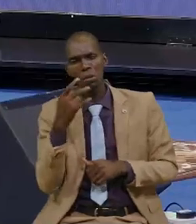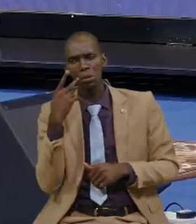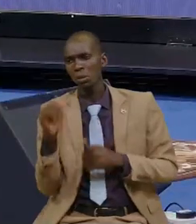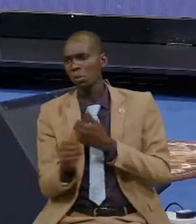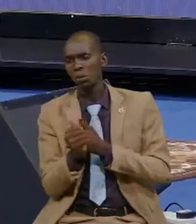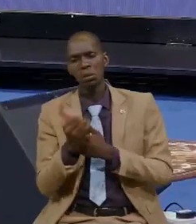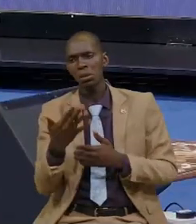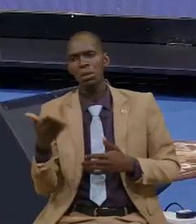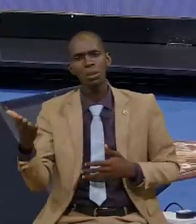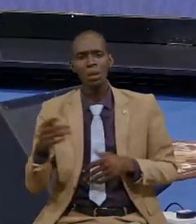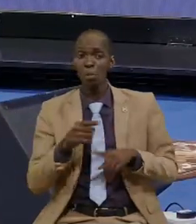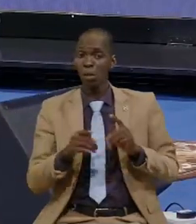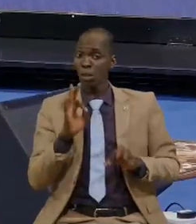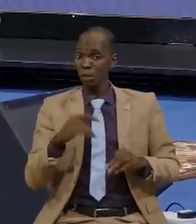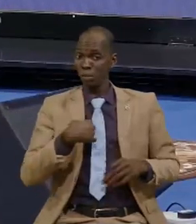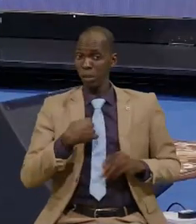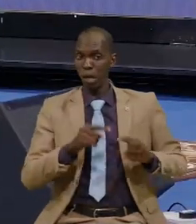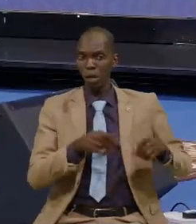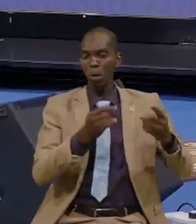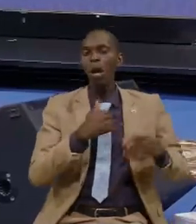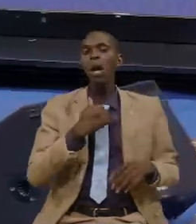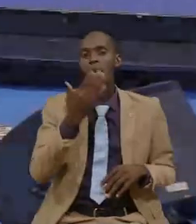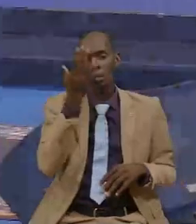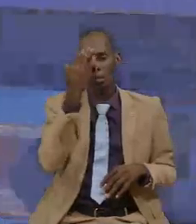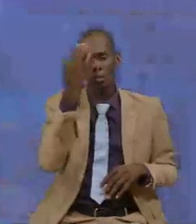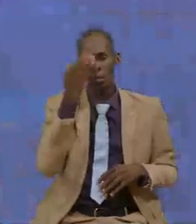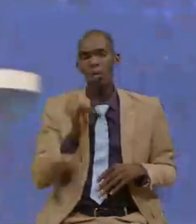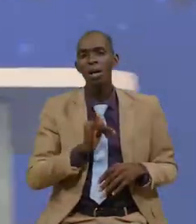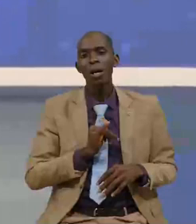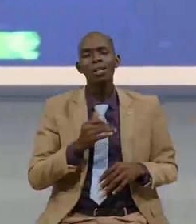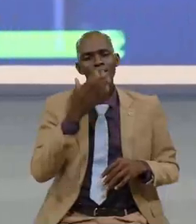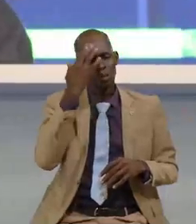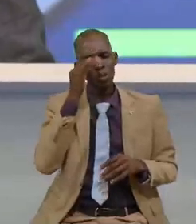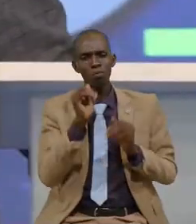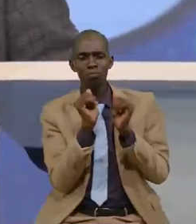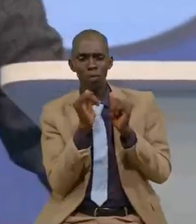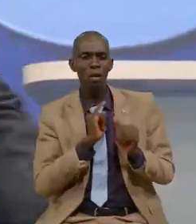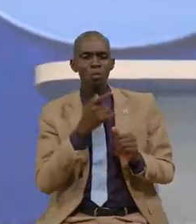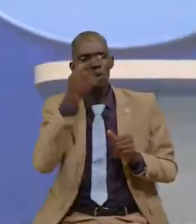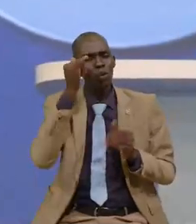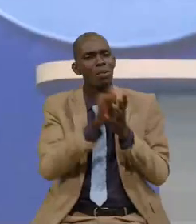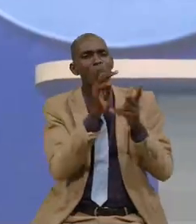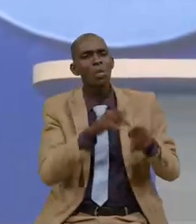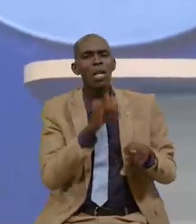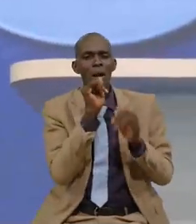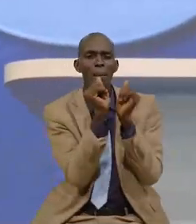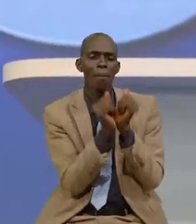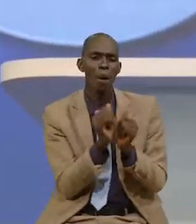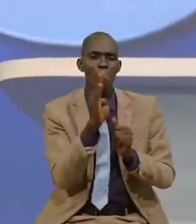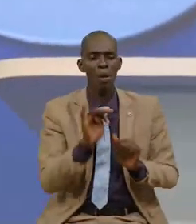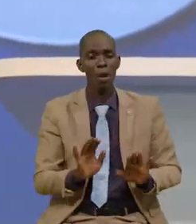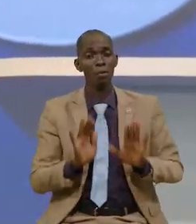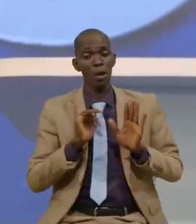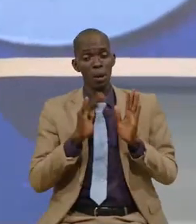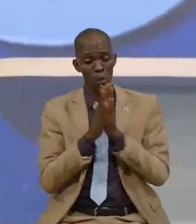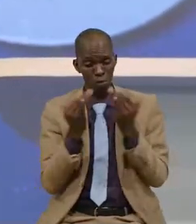je suis passé là, moi, je ne vois pas de danger. Mais moi, si je vais là-bas, je sais qu'il est lié par la crainte. Je prie que